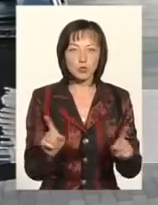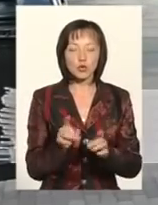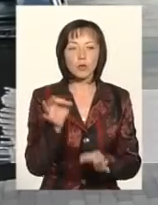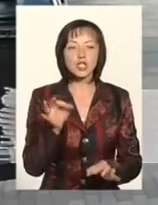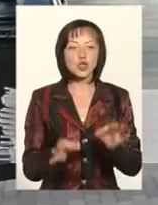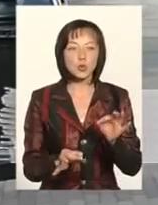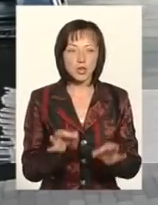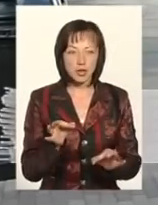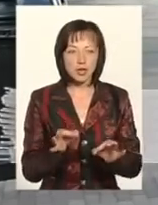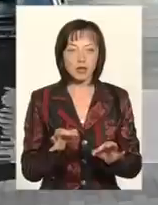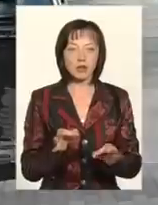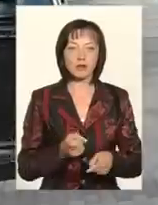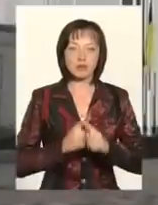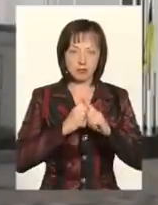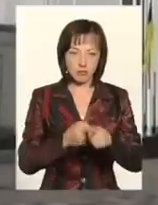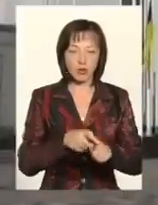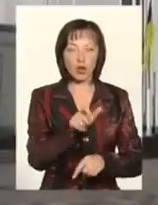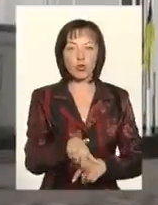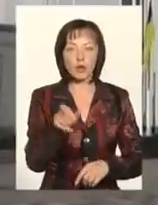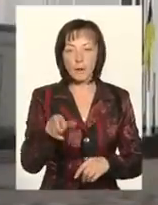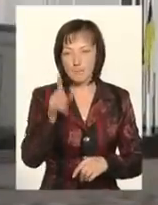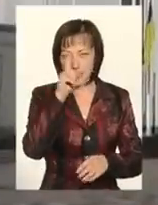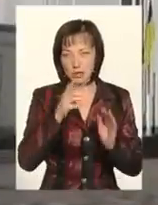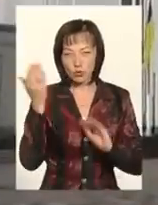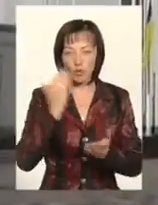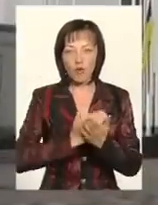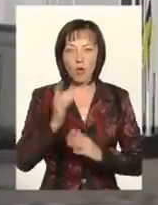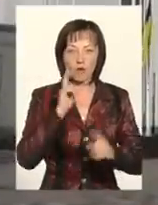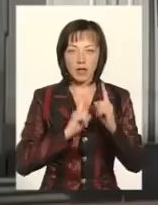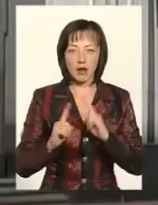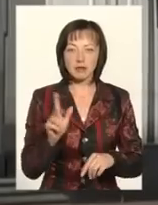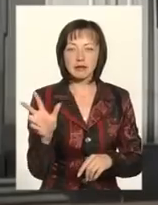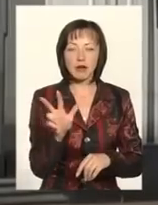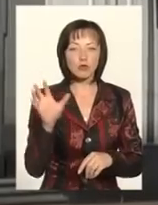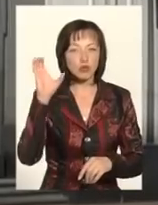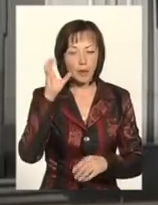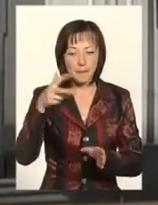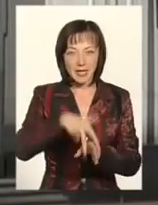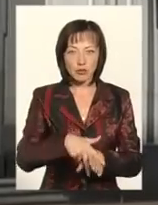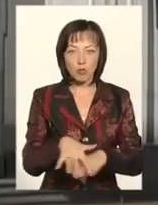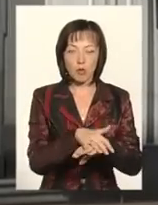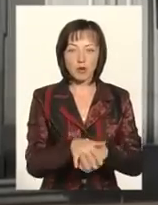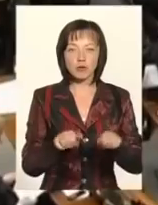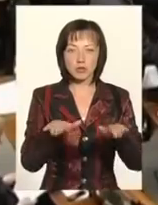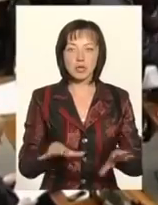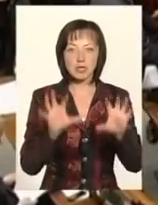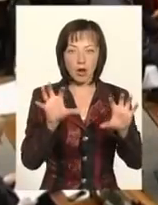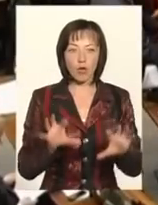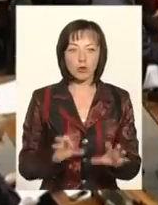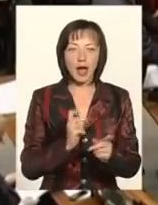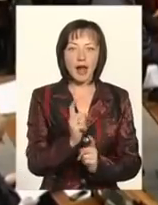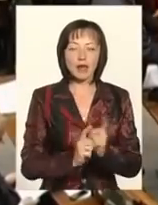как-то всё-таки шли навстречу людям місяць тому Верховна Рада у третьому читанні під тиском громадськості ухвалила закон про